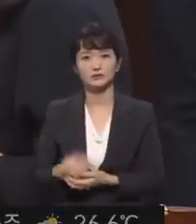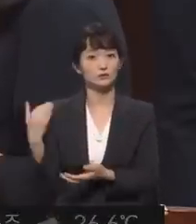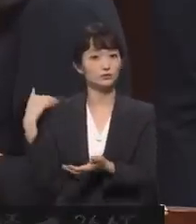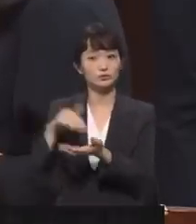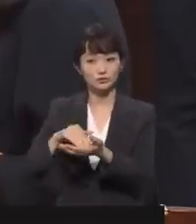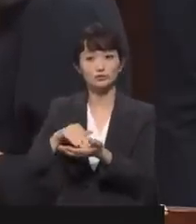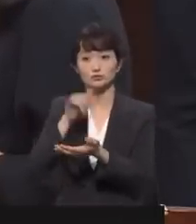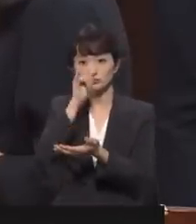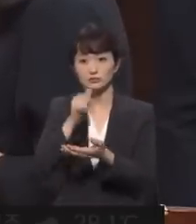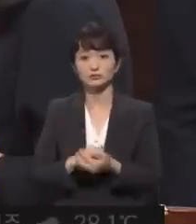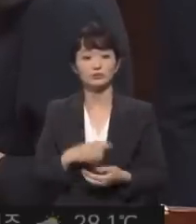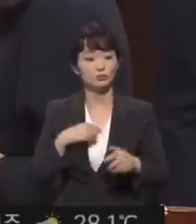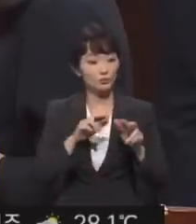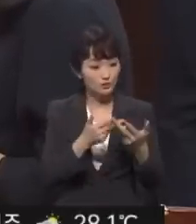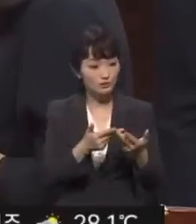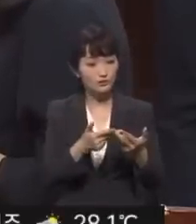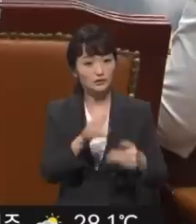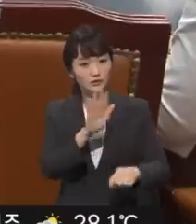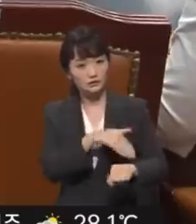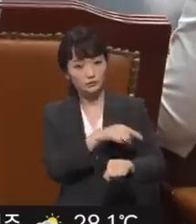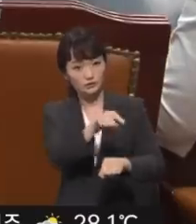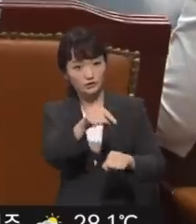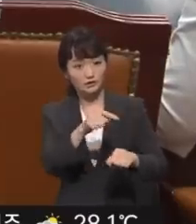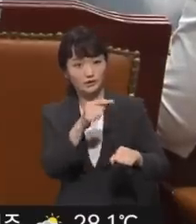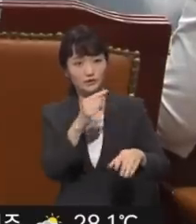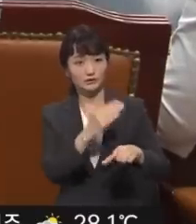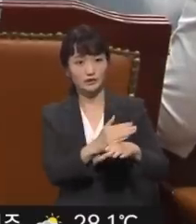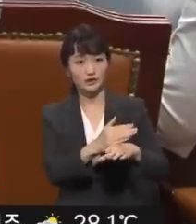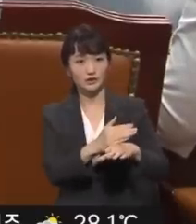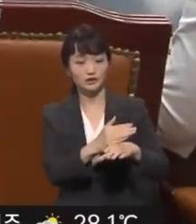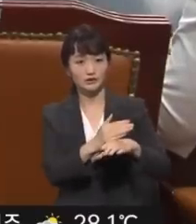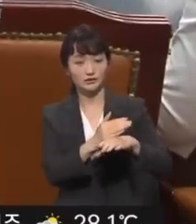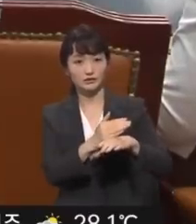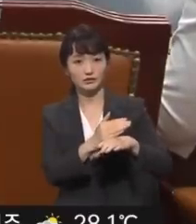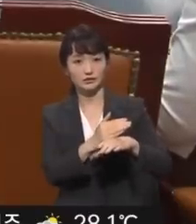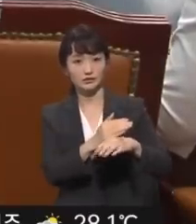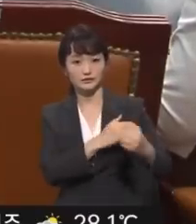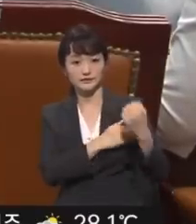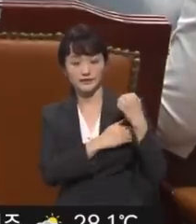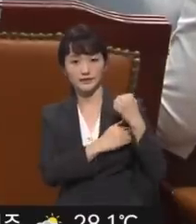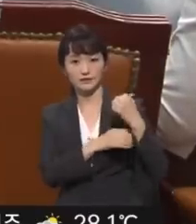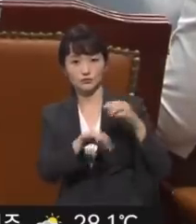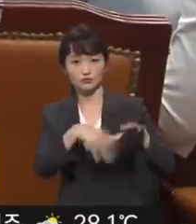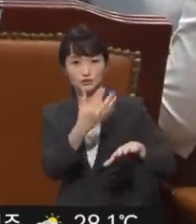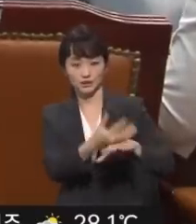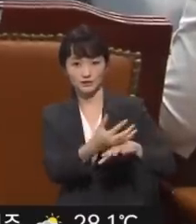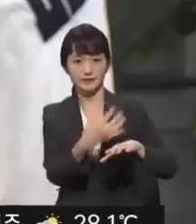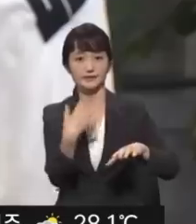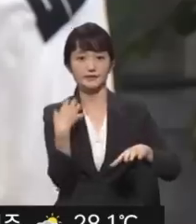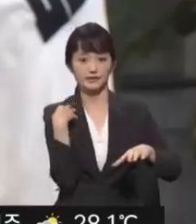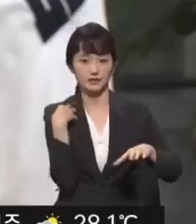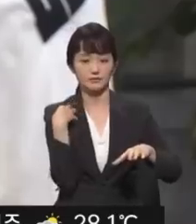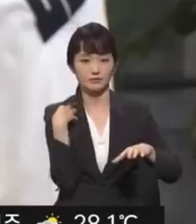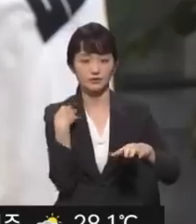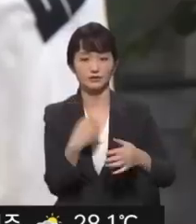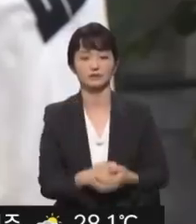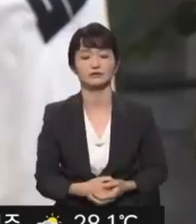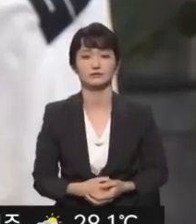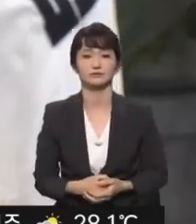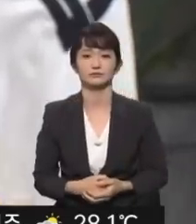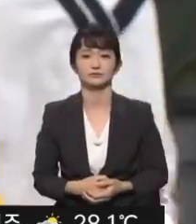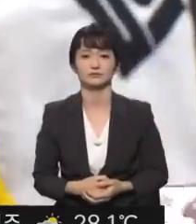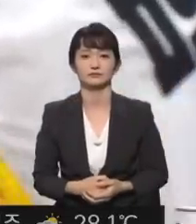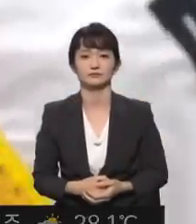이유가 뭐가 있습니까 본인들이 이거를 단권 쿠테타를 하다가 실패한 것이 있고 이 실패의 책임을 소재를 가려 가지고 책임을 주시면 되는